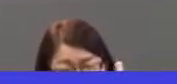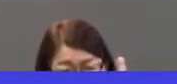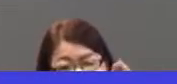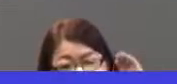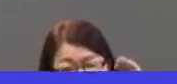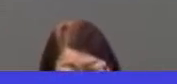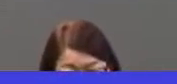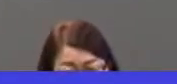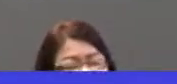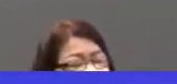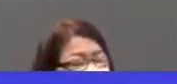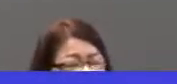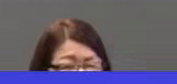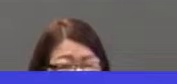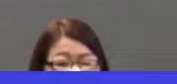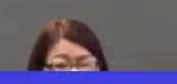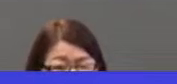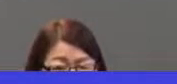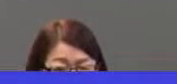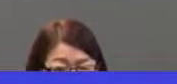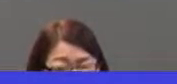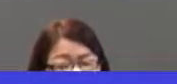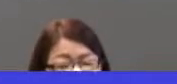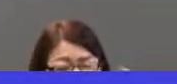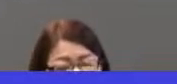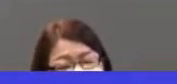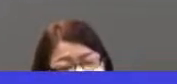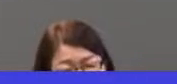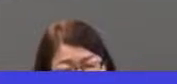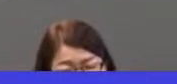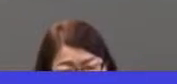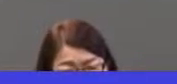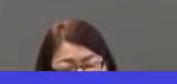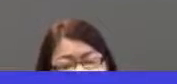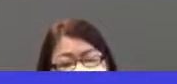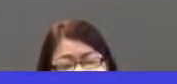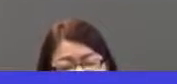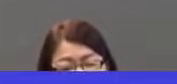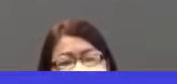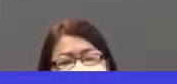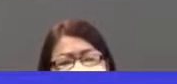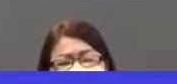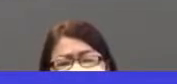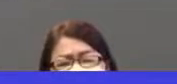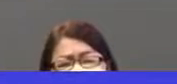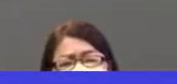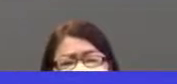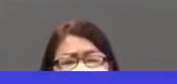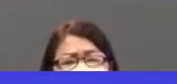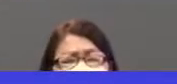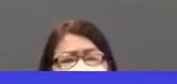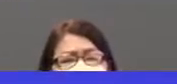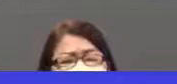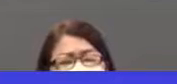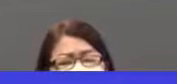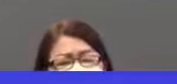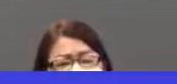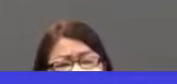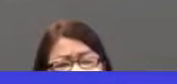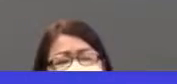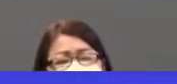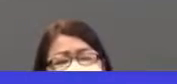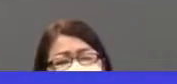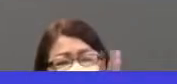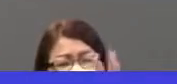าทนะห้ามออกนอกประเทศนะคะส่วนอัยการก็ยื่นฟ้องคุณสุนทรวิลาวันกรณีรุกป่าเขาใหญ่แล้วนะ